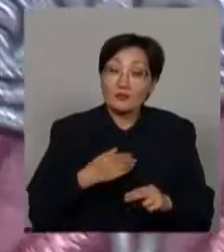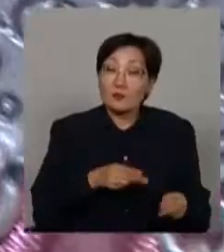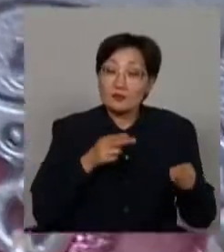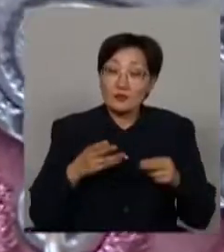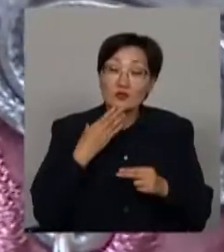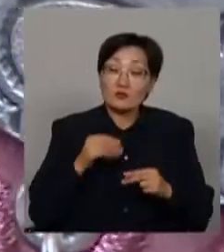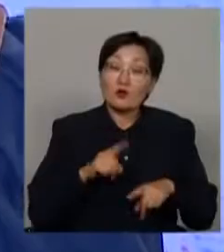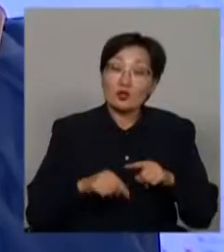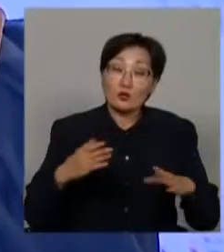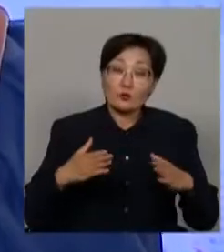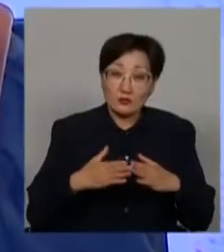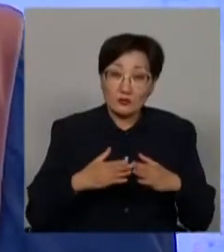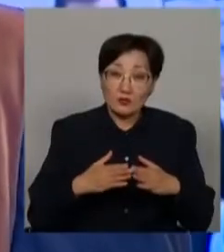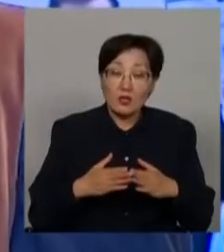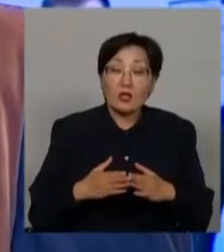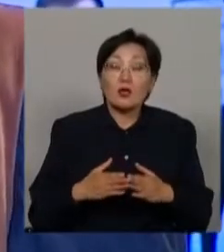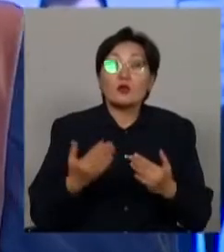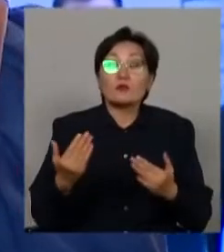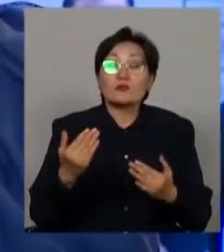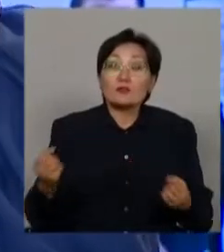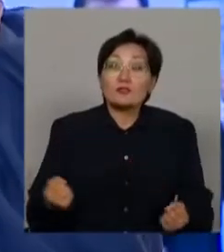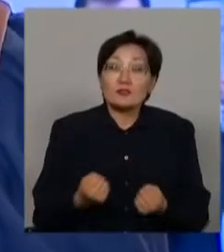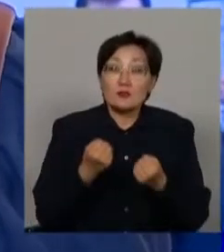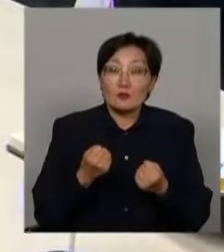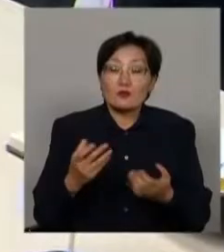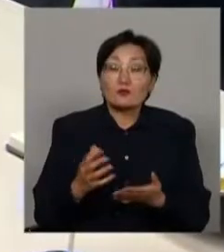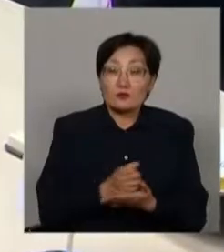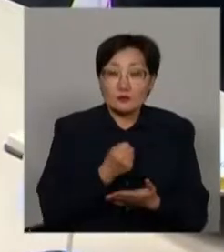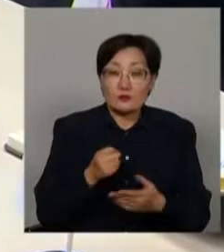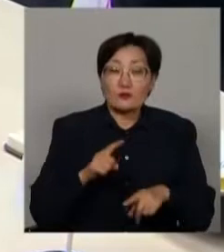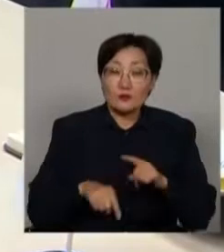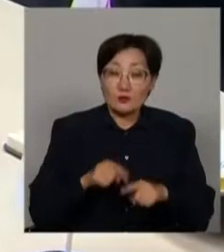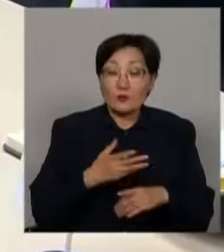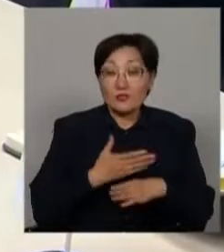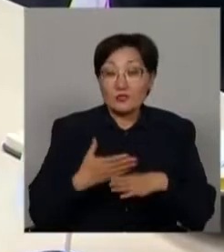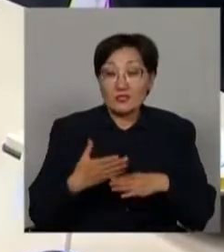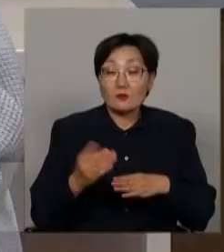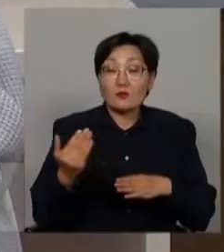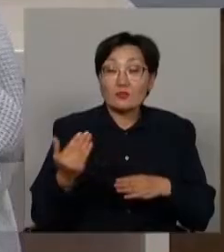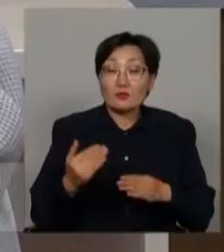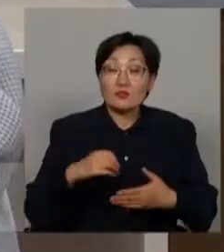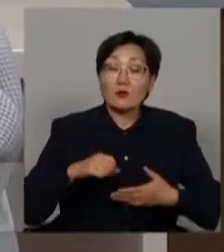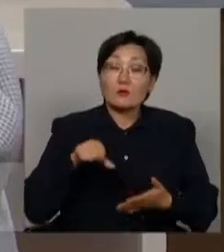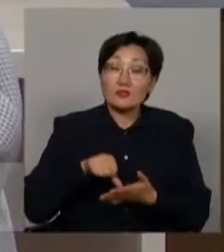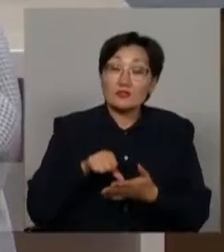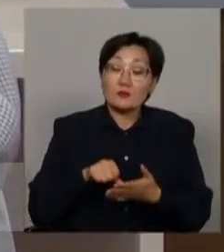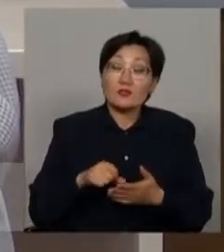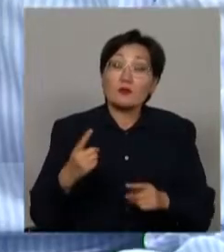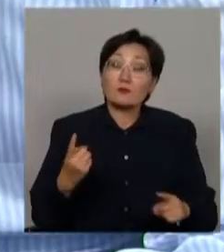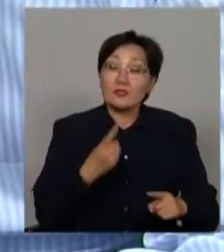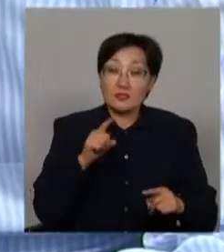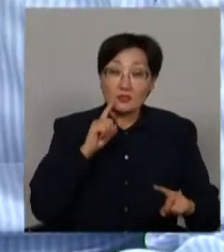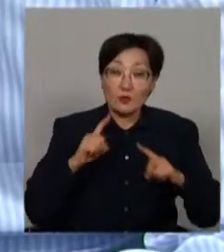приехала в свой родной дом и заручилась поддержкой близких. Уже после Каракат Абден приняла участие в первом